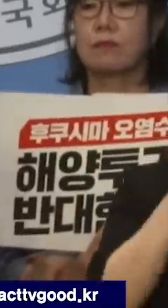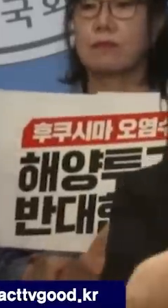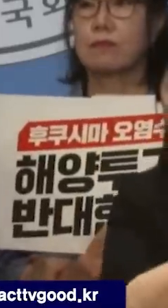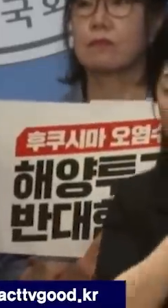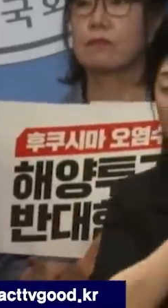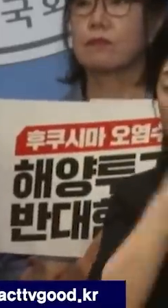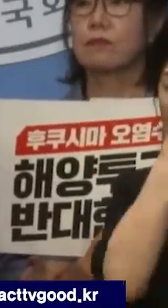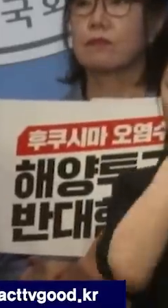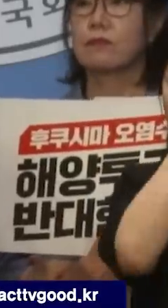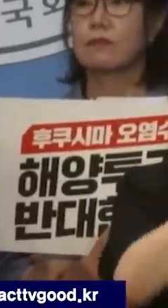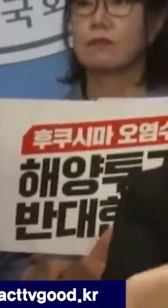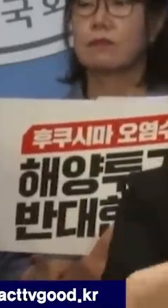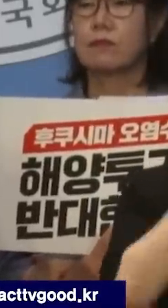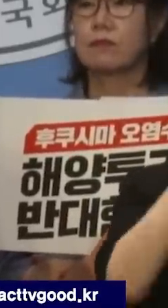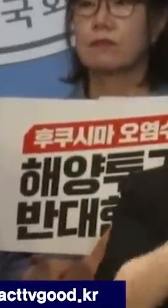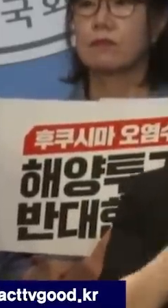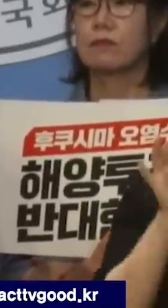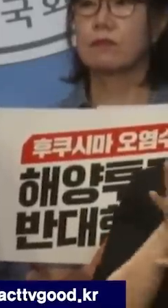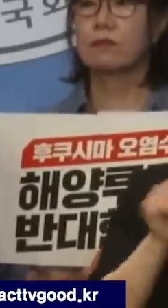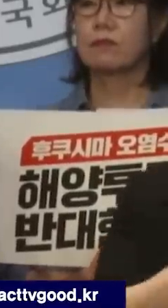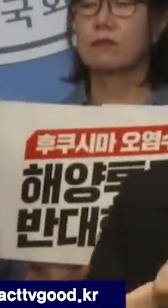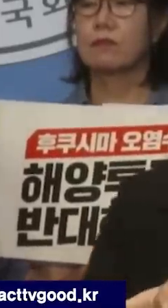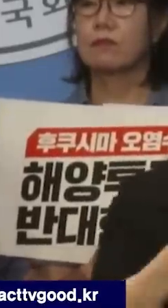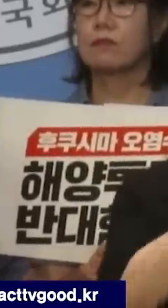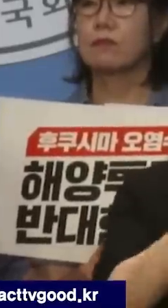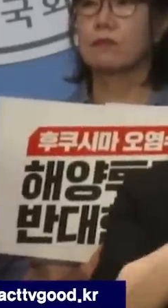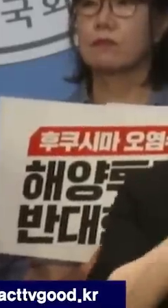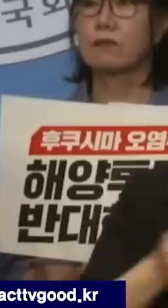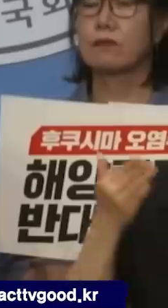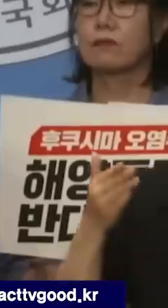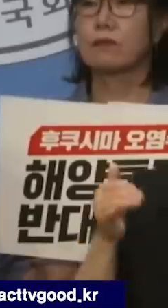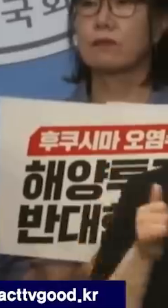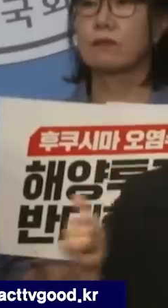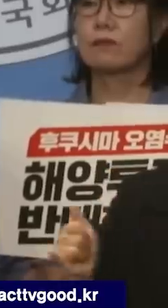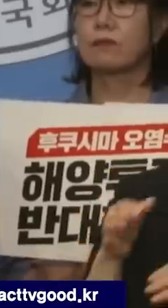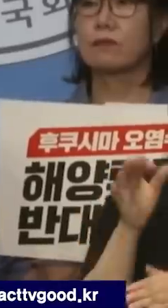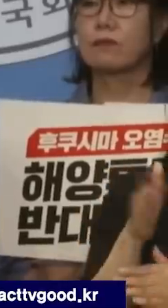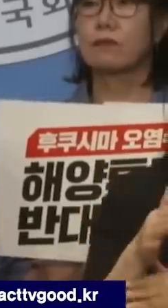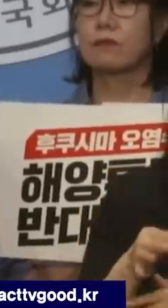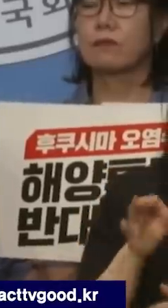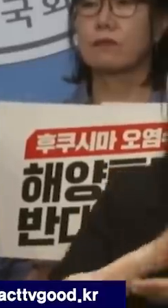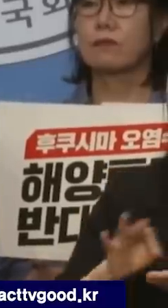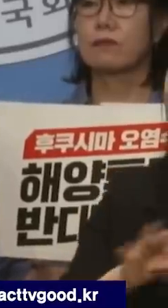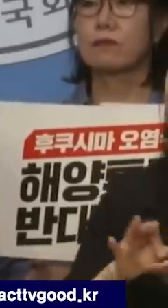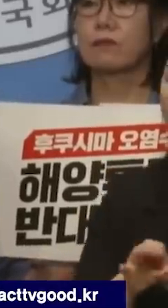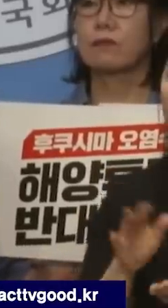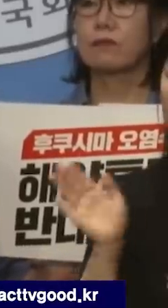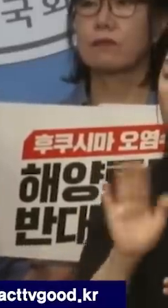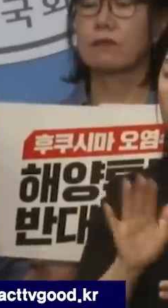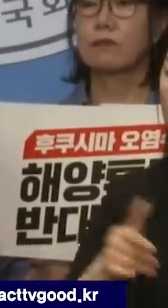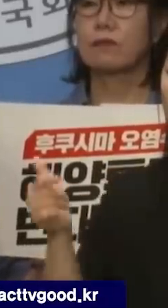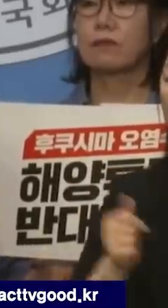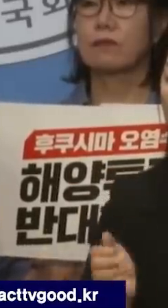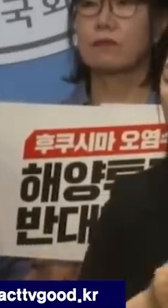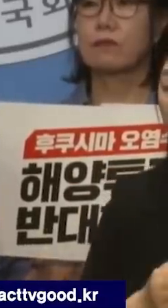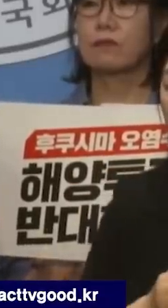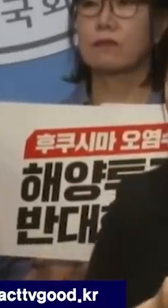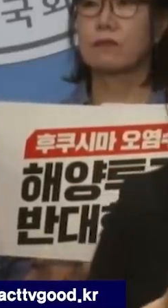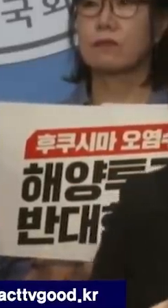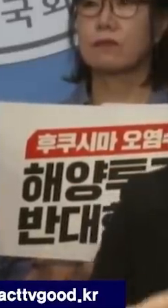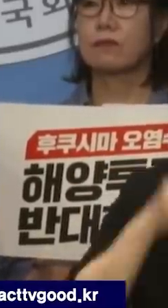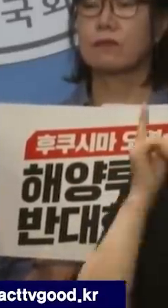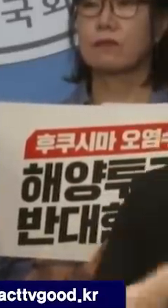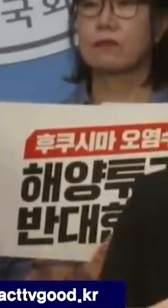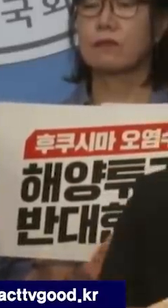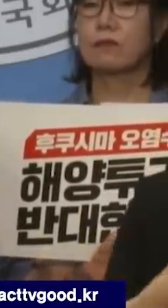한국농촌경제연구원의 조사에 따르면 소비자 10명 중 9명이 수산물 소비를 줄였다. 수산업계는